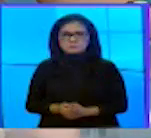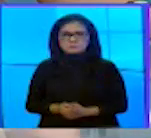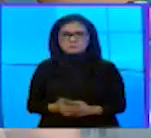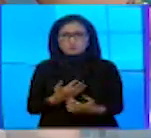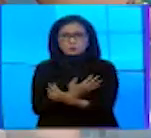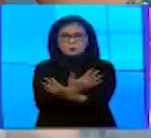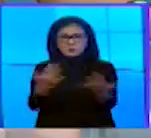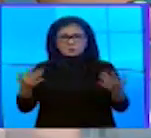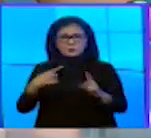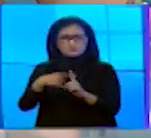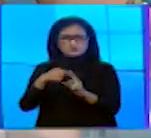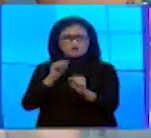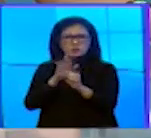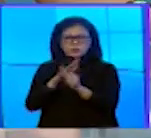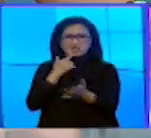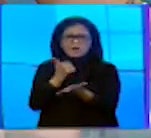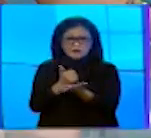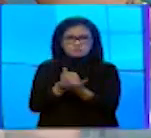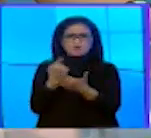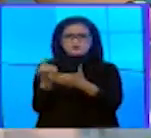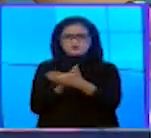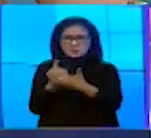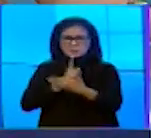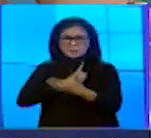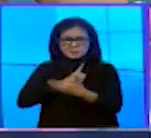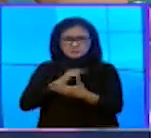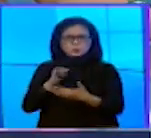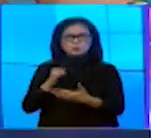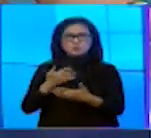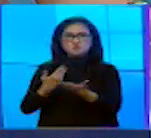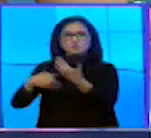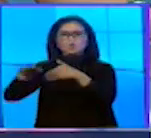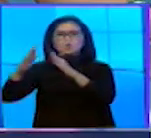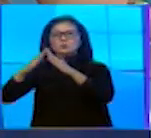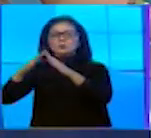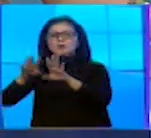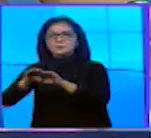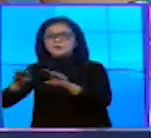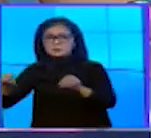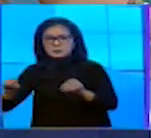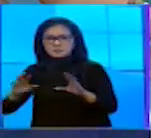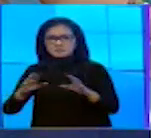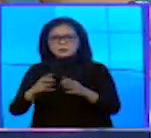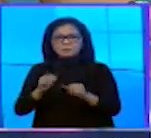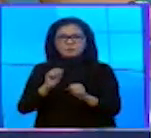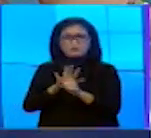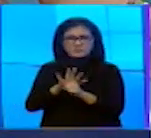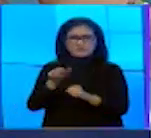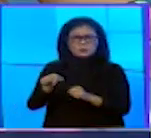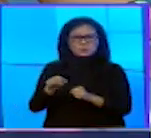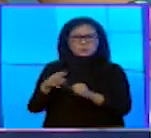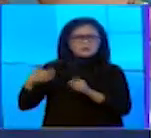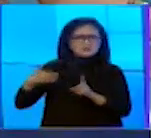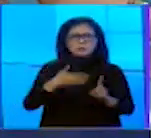Seorang warga positif COVID-19 yang seharusnya isolasi mandiri justru nekat keluar rumah dan bekerja. Tim Satgas COVID-19 akan memburu